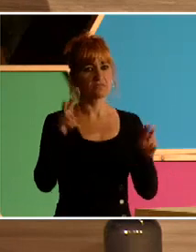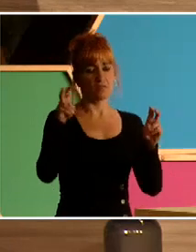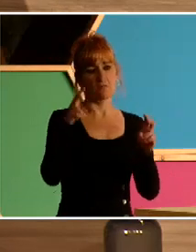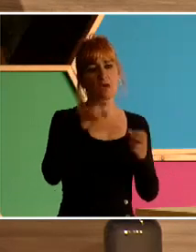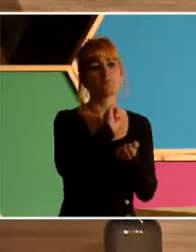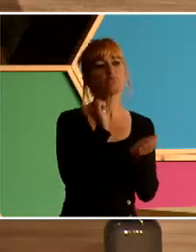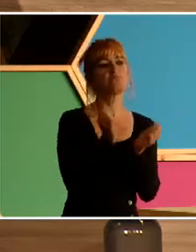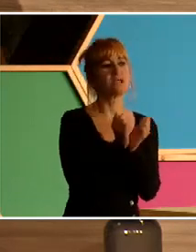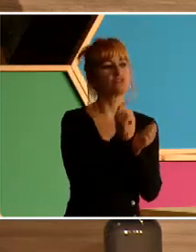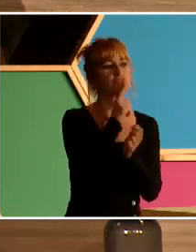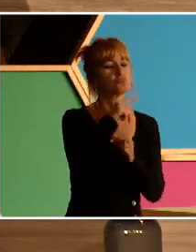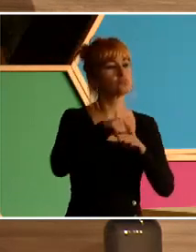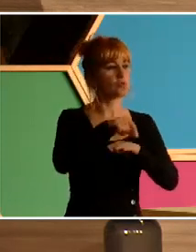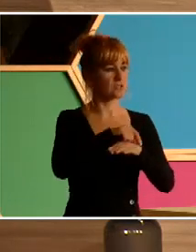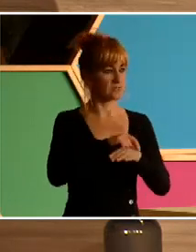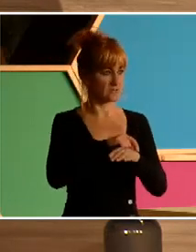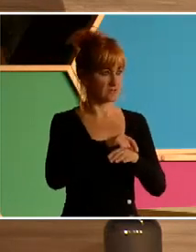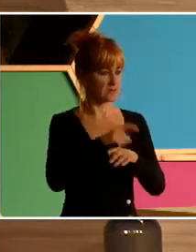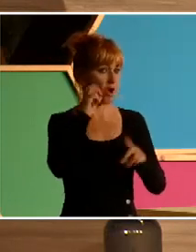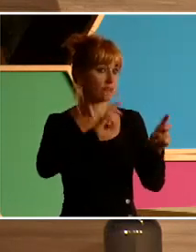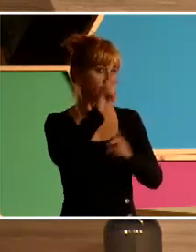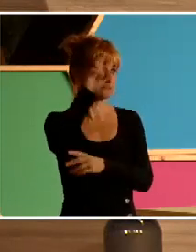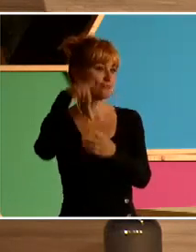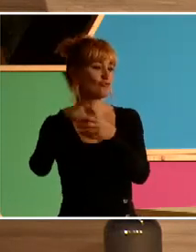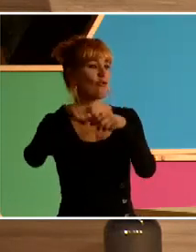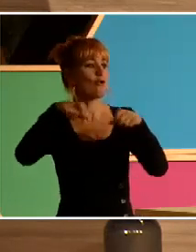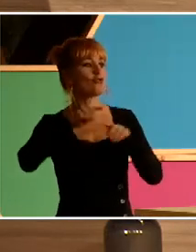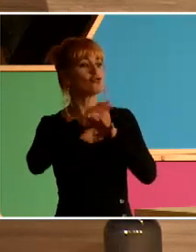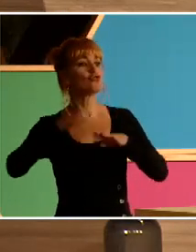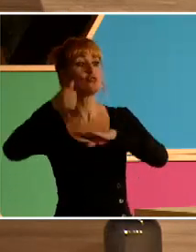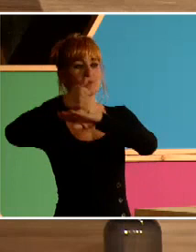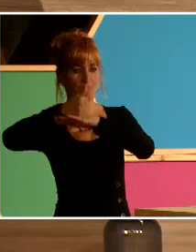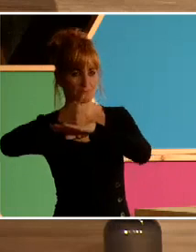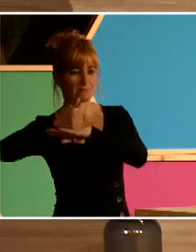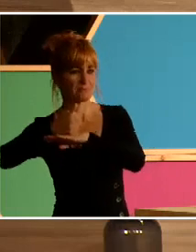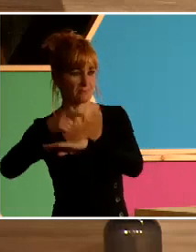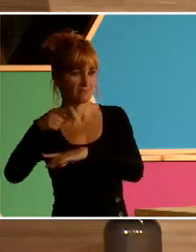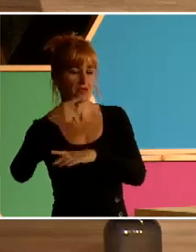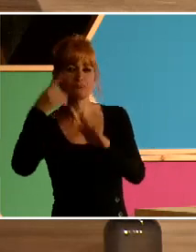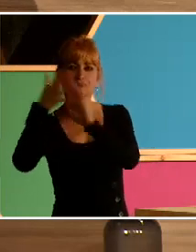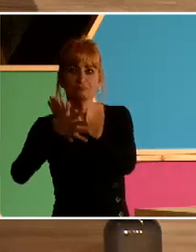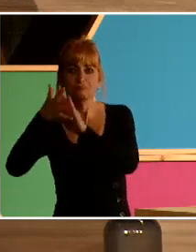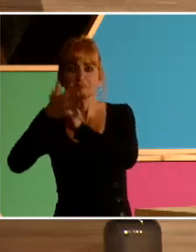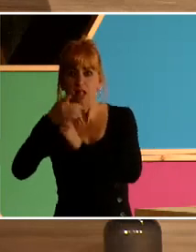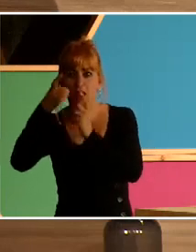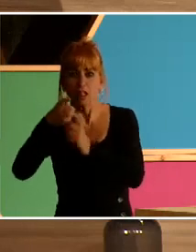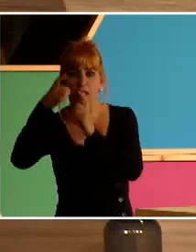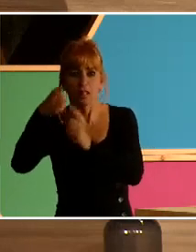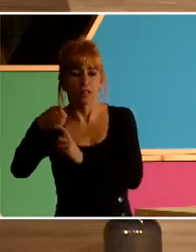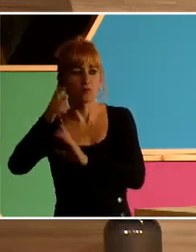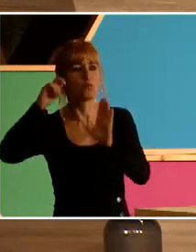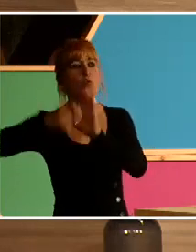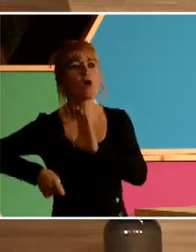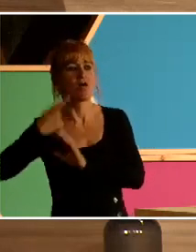presos polítics, i jo l'altre dia quan vaig anar al Suprem vaig explicar amb major o menor fortuna, perquè el magistrat m'interrompia constantment,